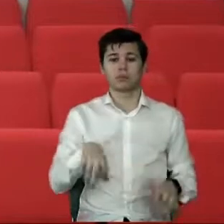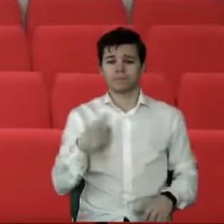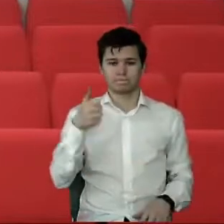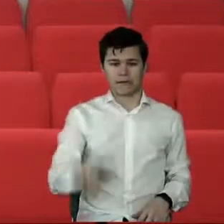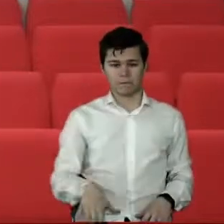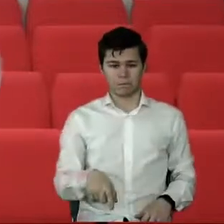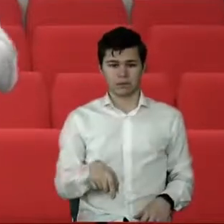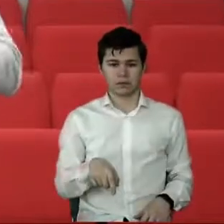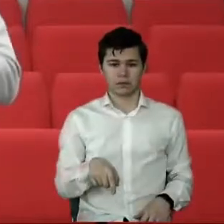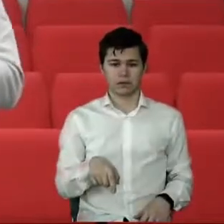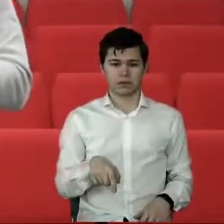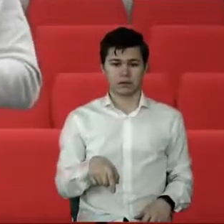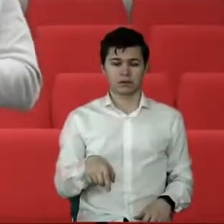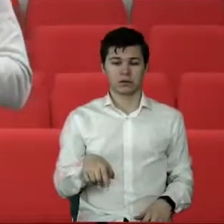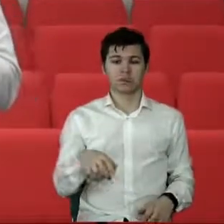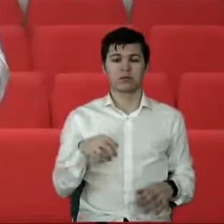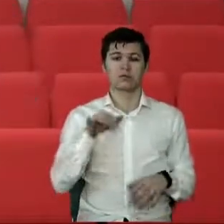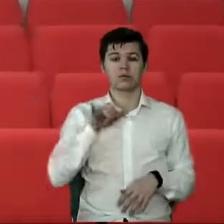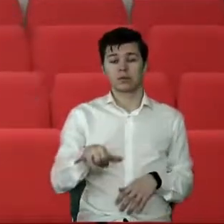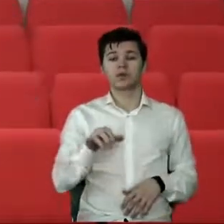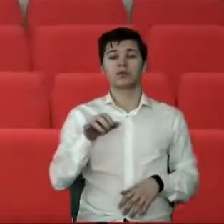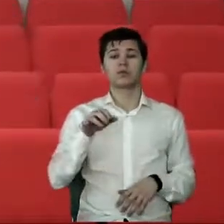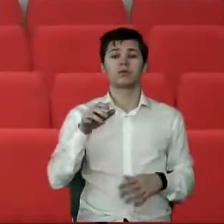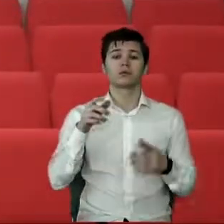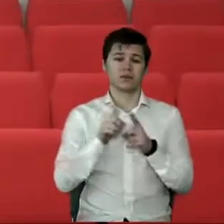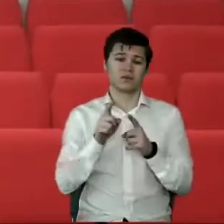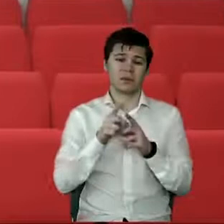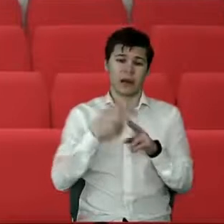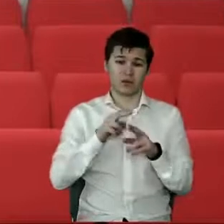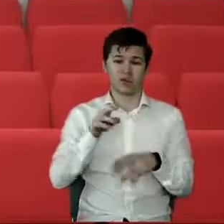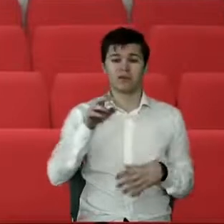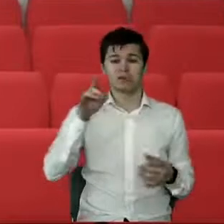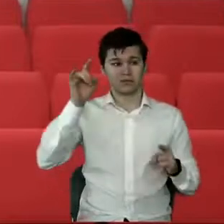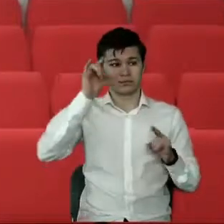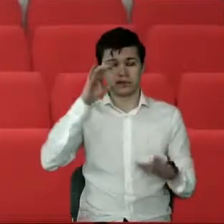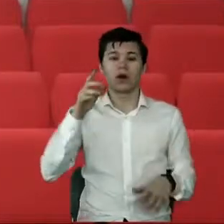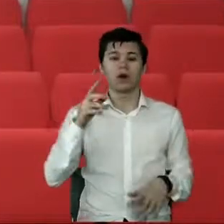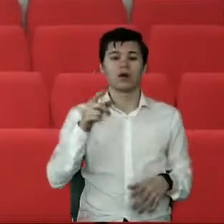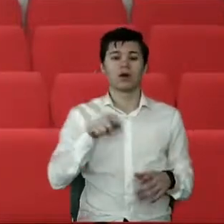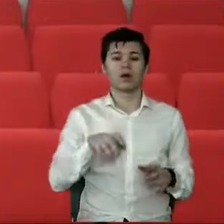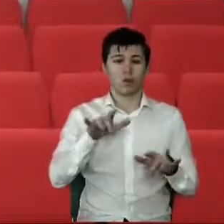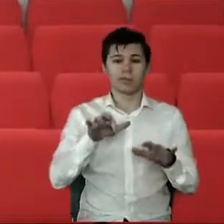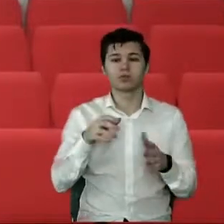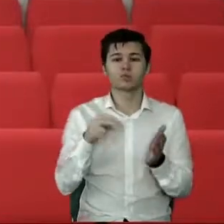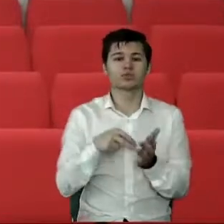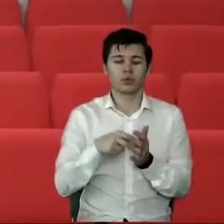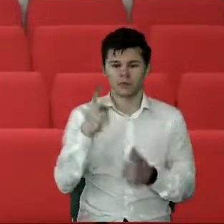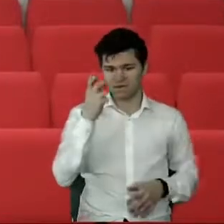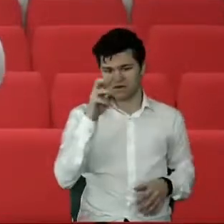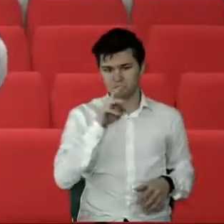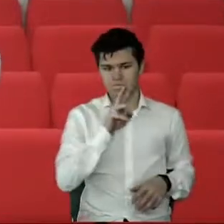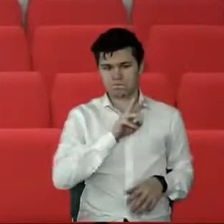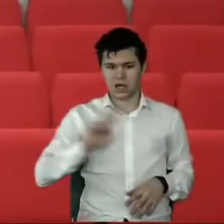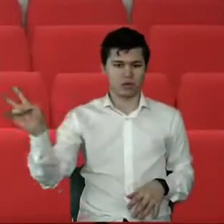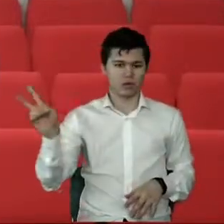этот топ. К сведению, самый мощный этот компьютер в этом топе, американский компьютер, он стоит больше 200 миллионов долларов. Все